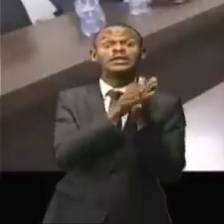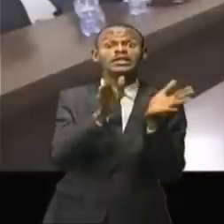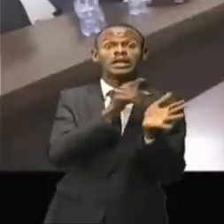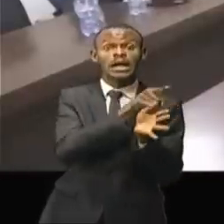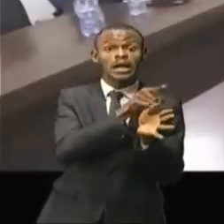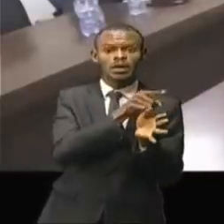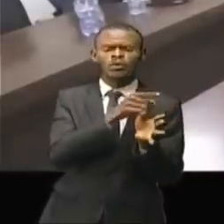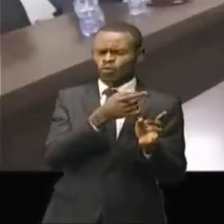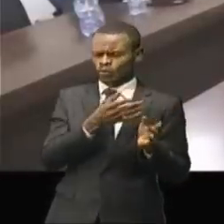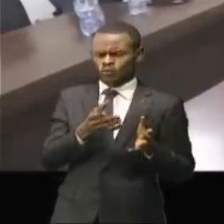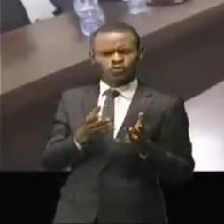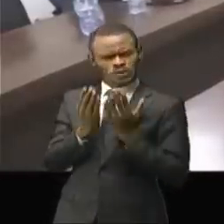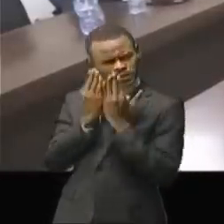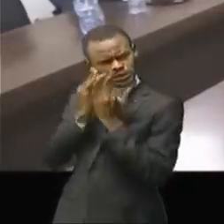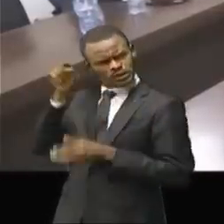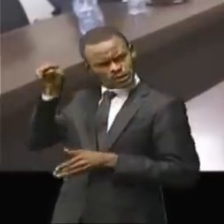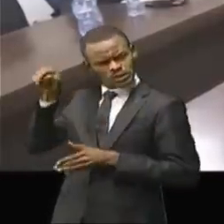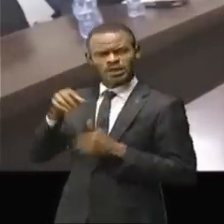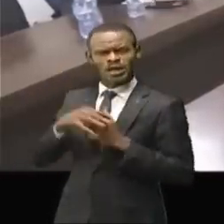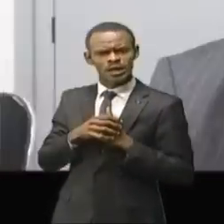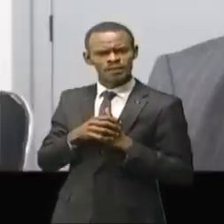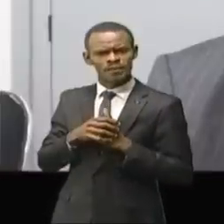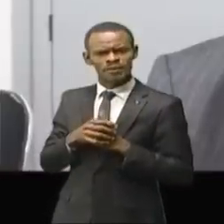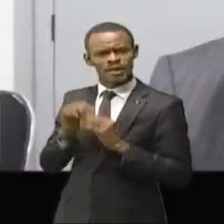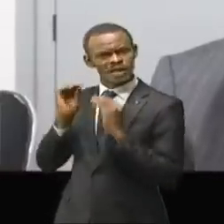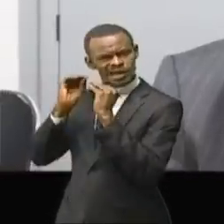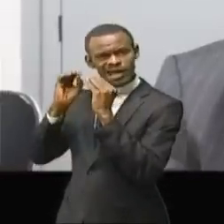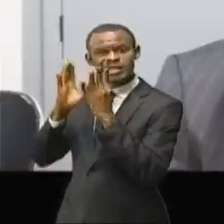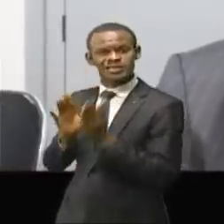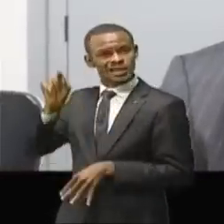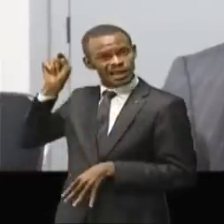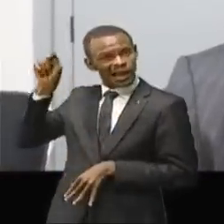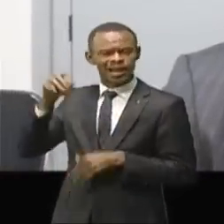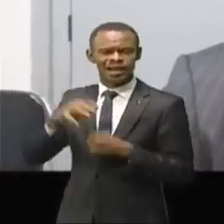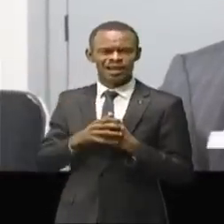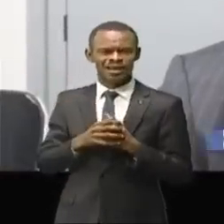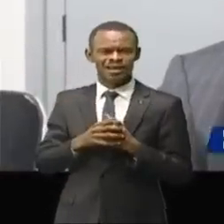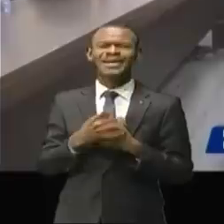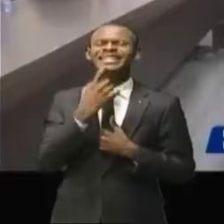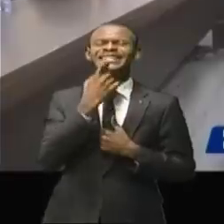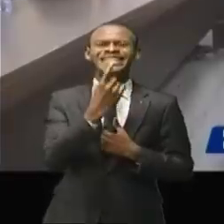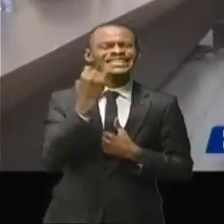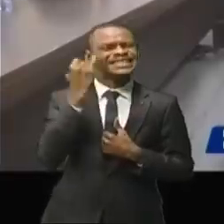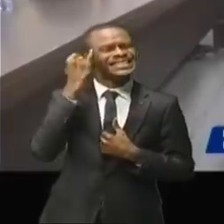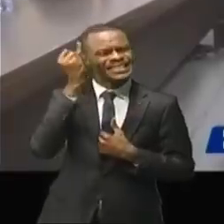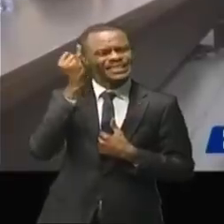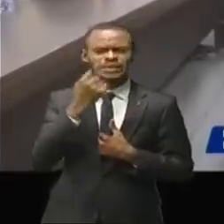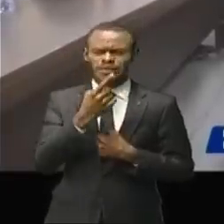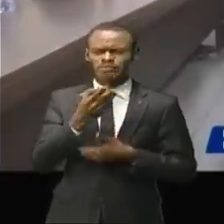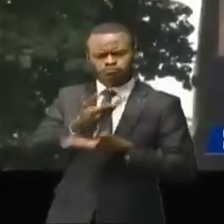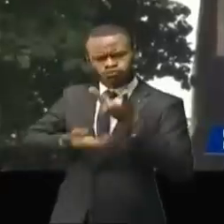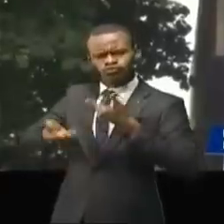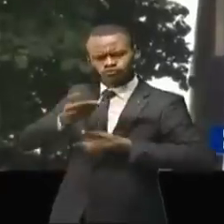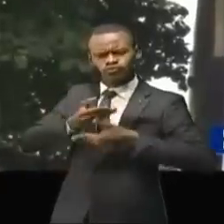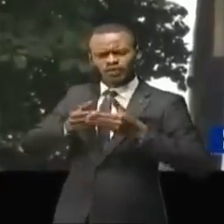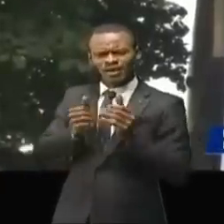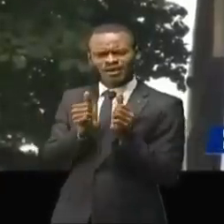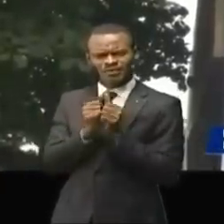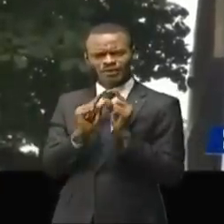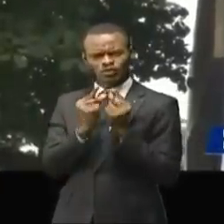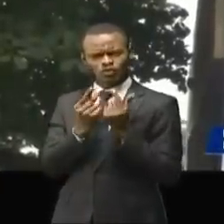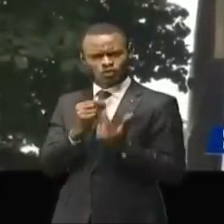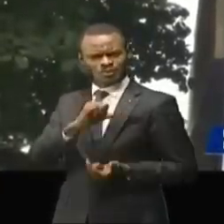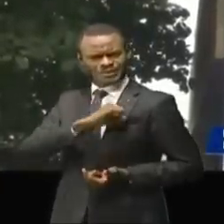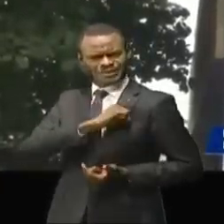démarche des anciens de l'effacique par ces échanges tous les accroît que les activités du cinquantenaire